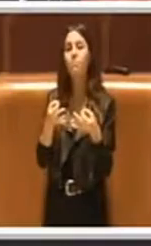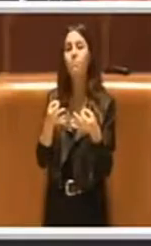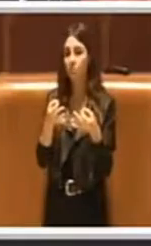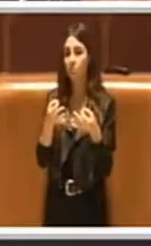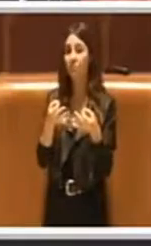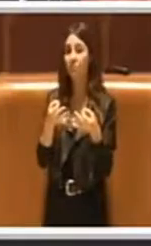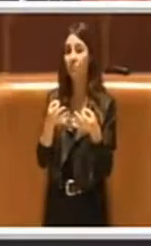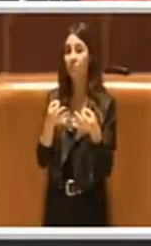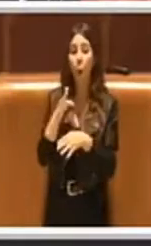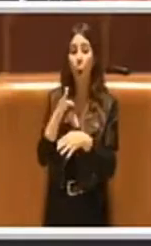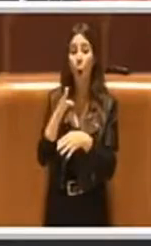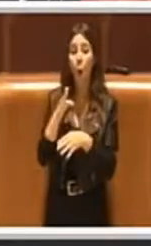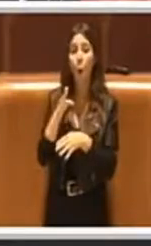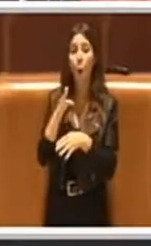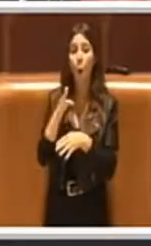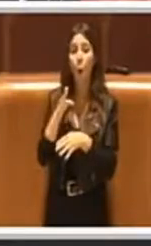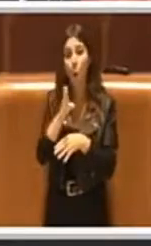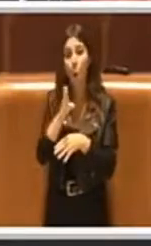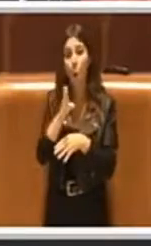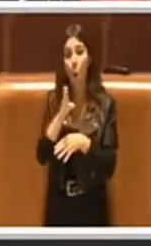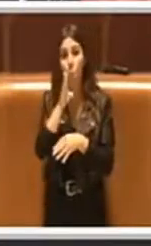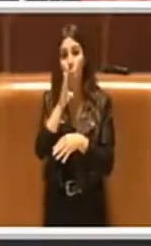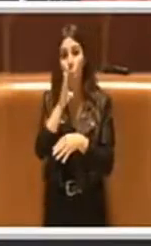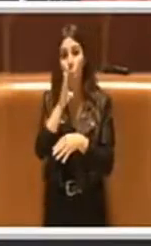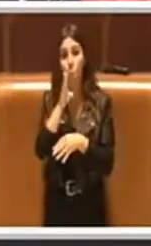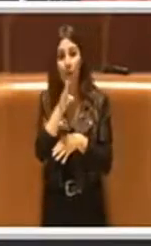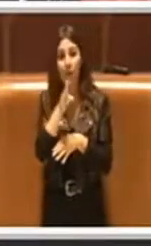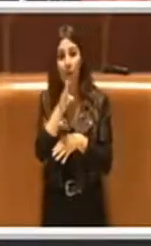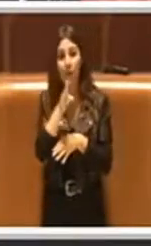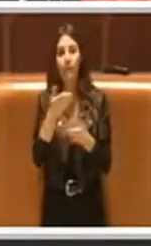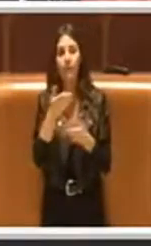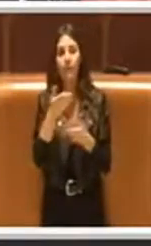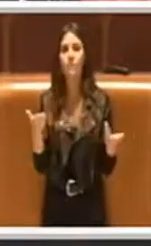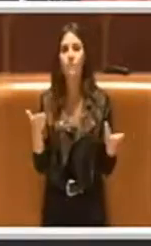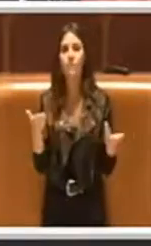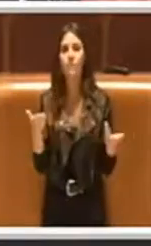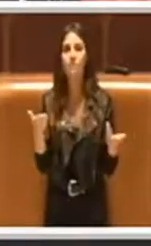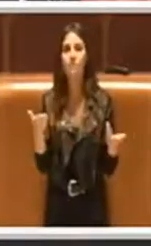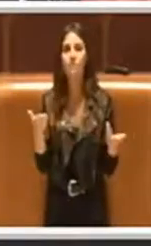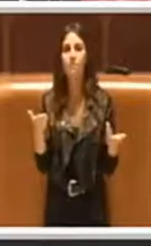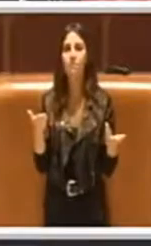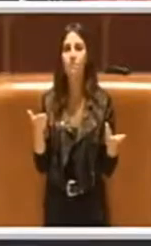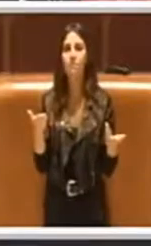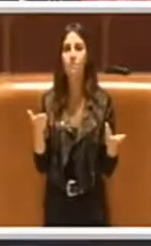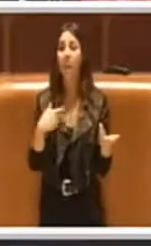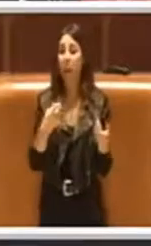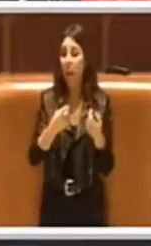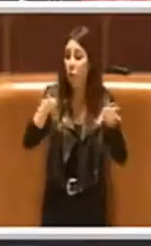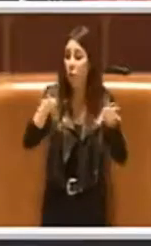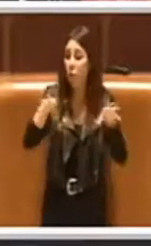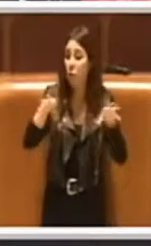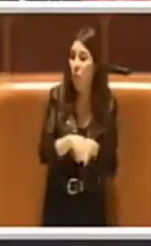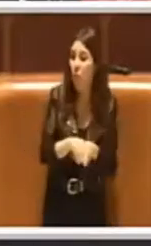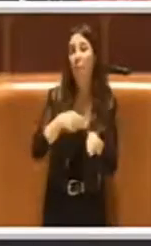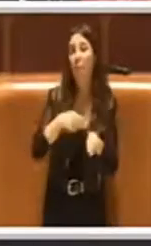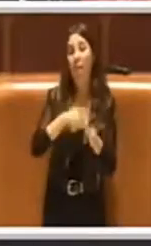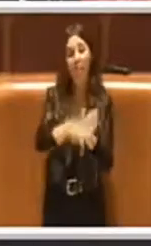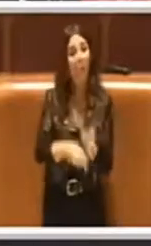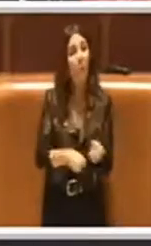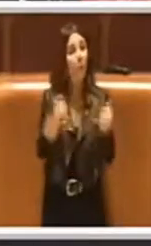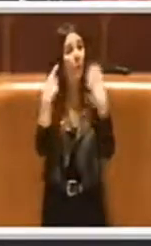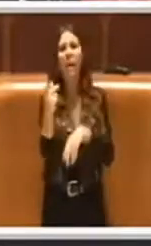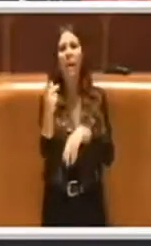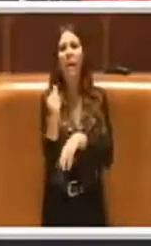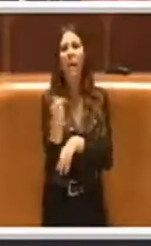consulenze ci ha detto questa parola ha parlato di consulenze che la giunta perde tempo spende i soldi